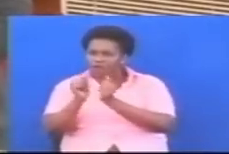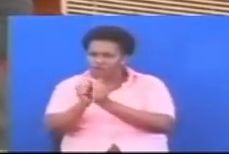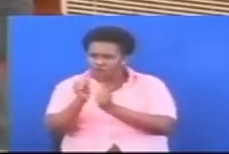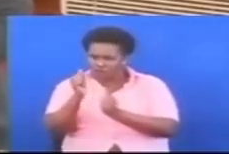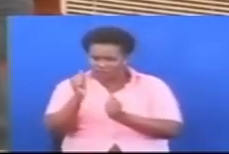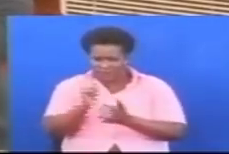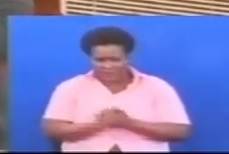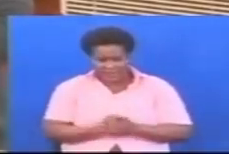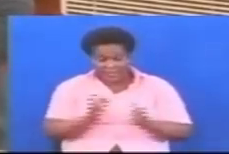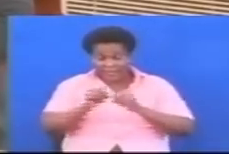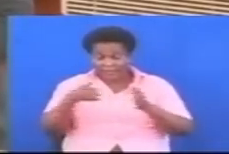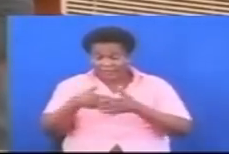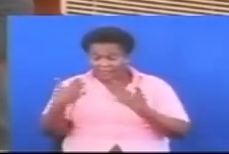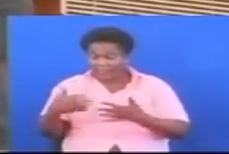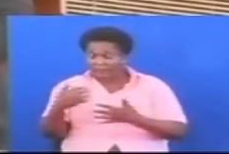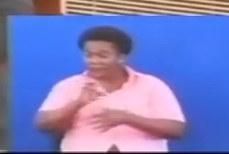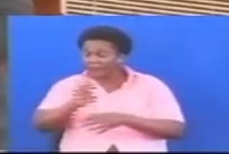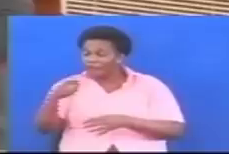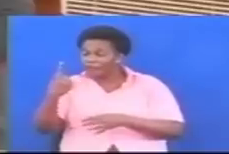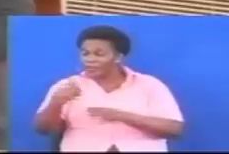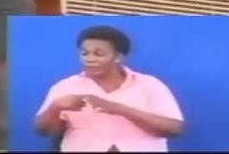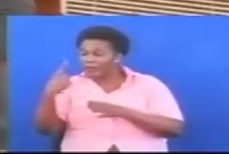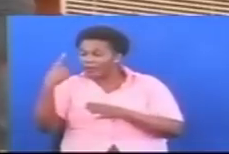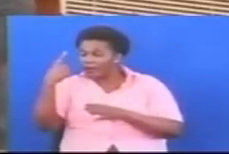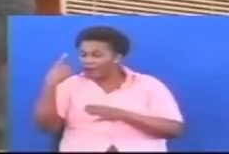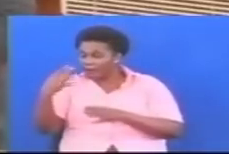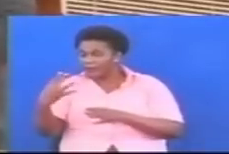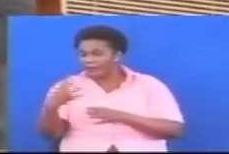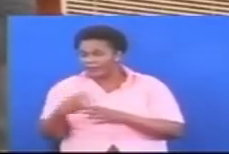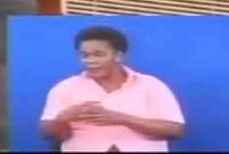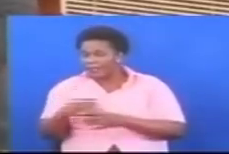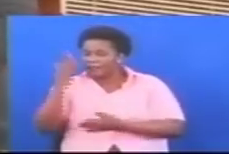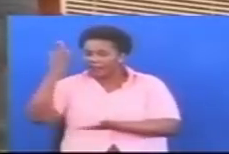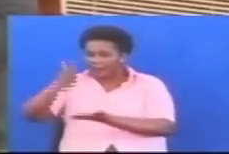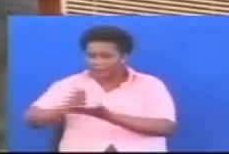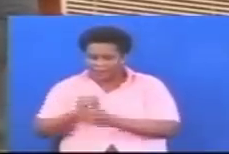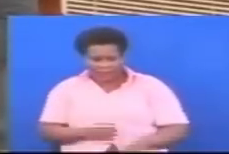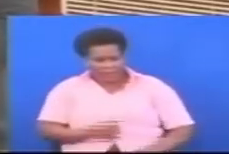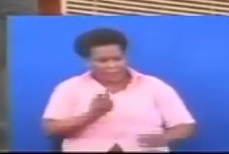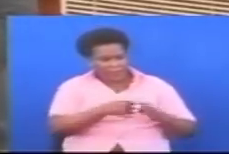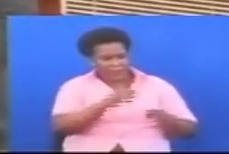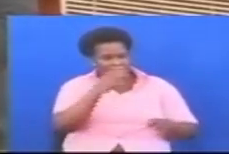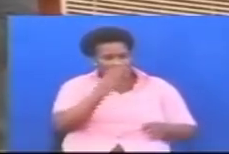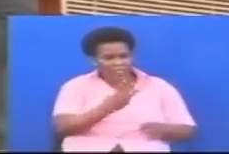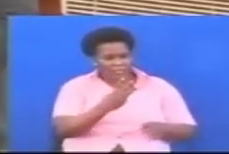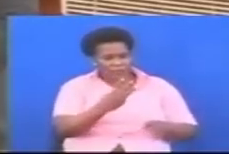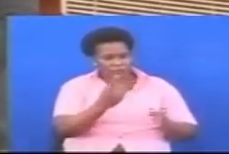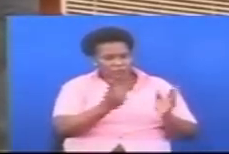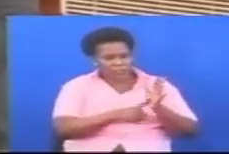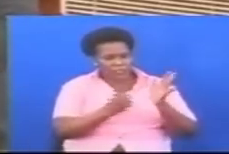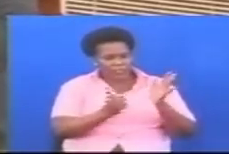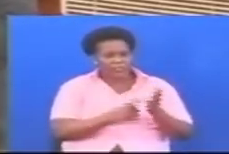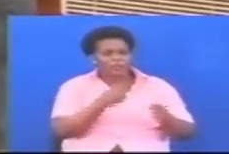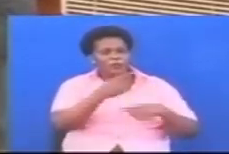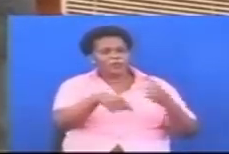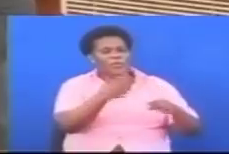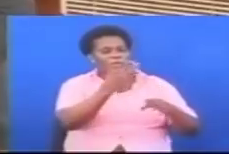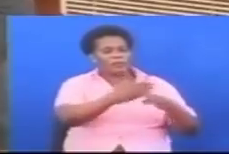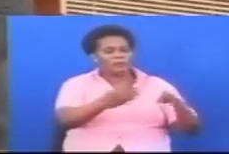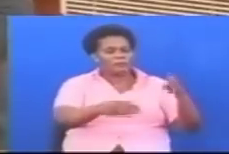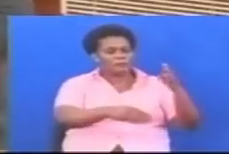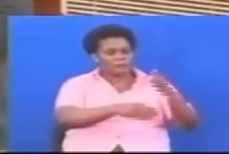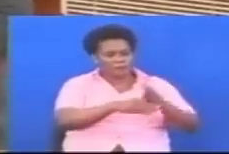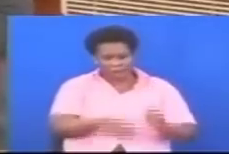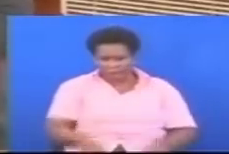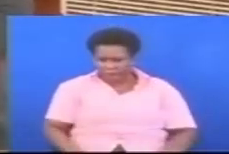miradi 1493 ndio iliyokamilika na miradi 366 inaendelea kujengwa. Aidha,